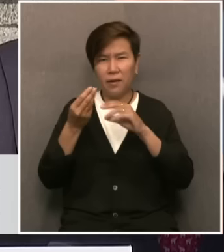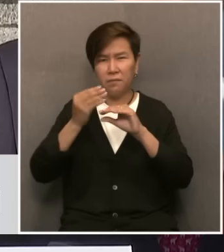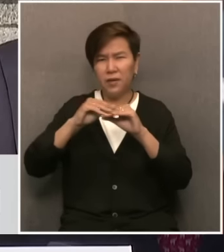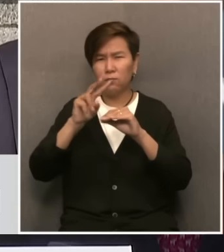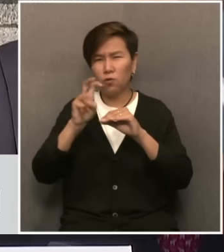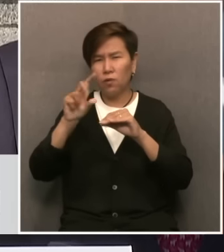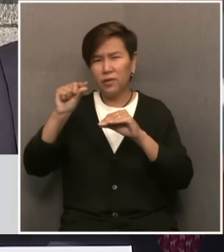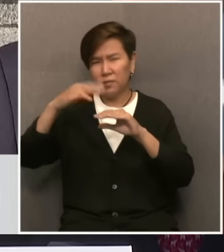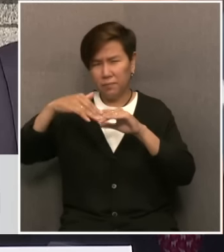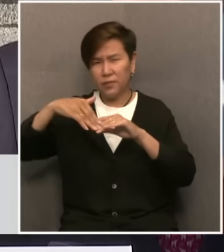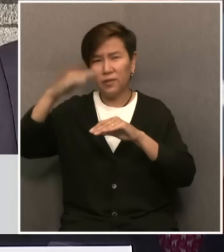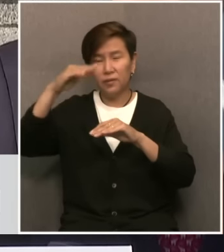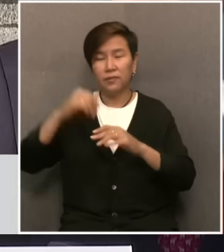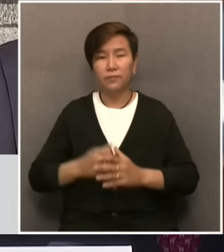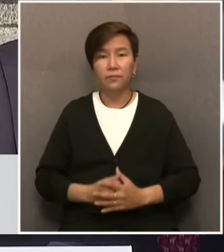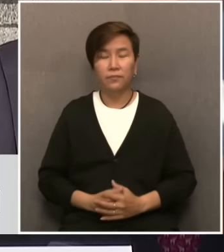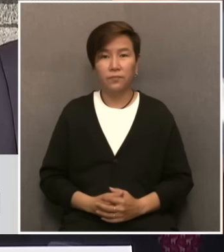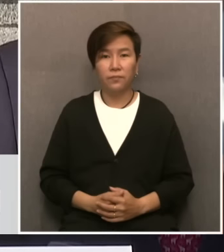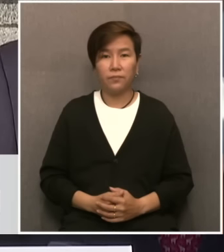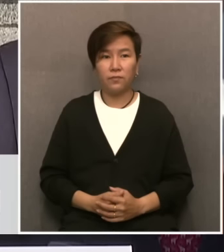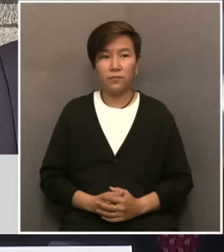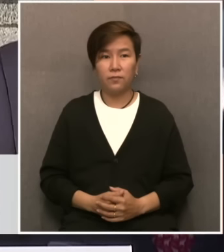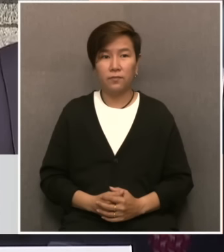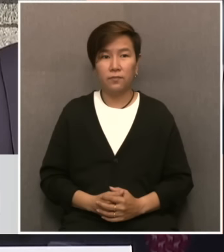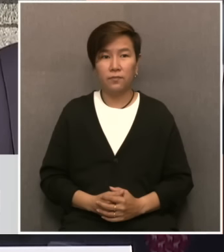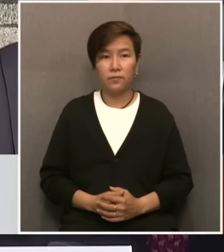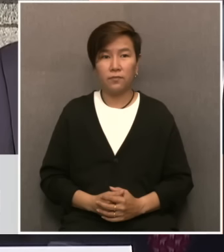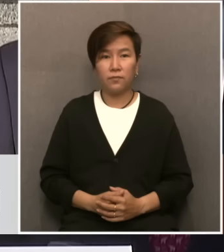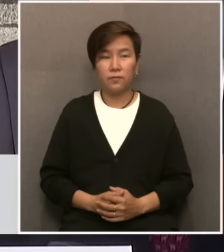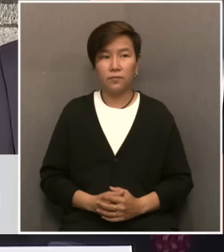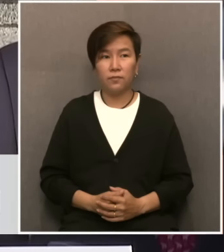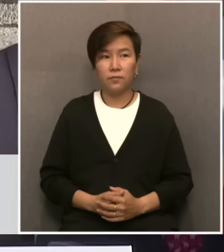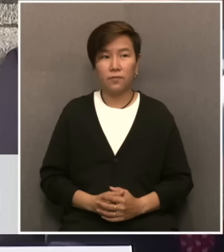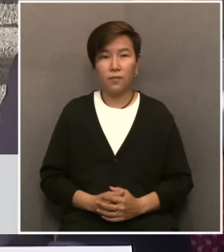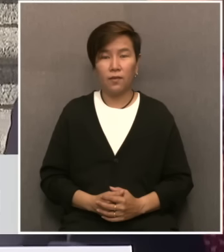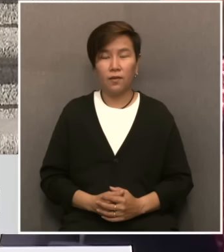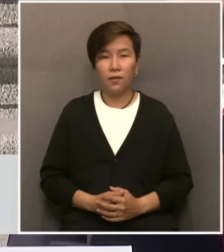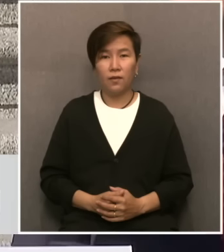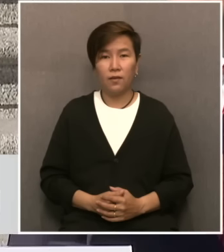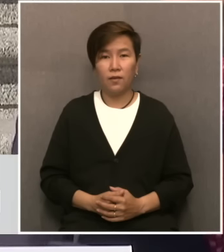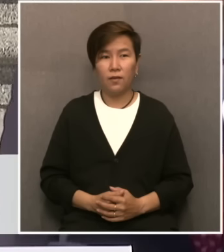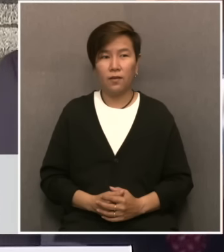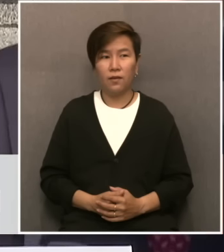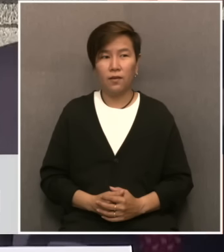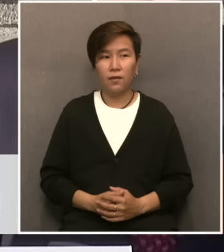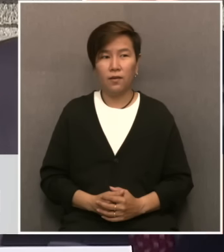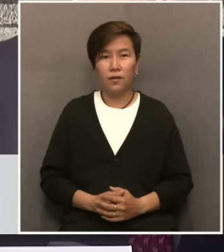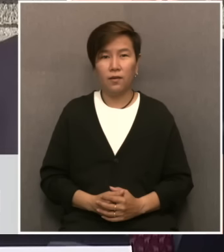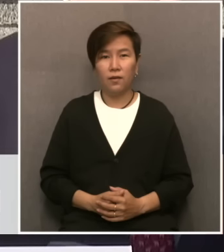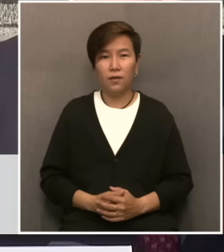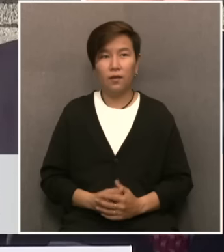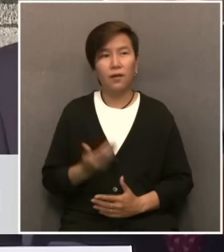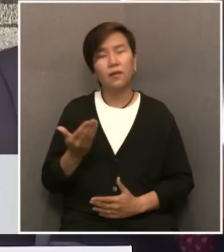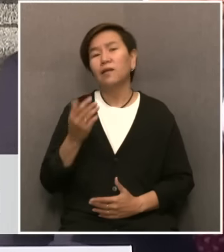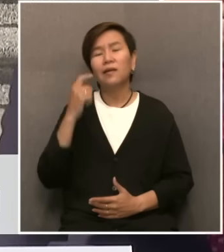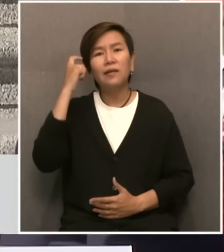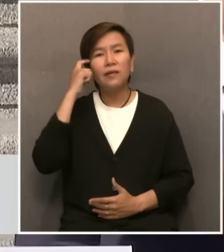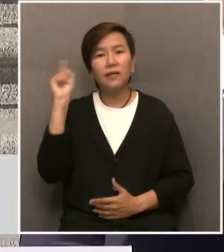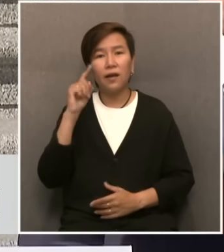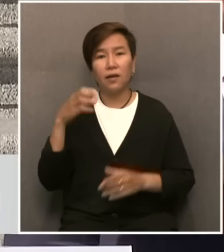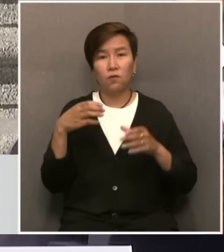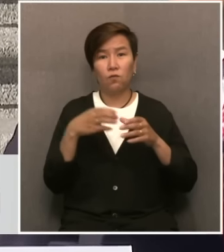ที่นั่งก็คือเพิ่มมากขึ้นไปอีกนะครับทางด้านของ Decision Desk HQ นะคาดการว่า Republican จะ